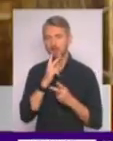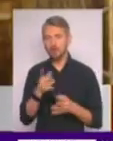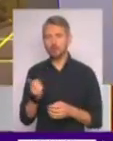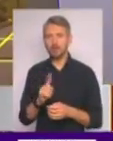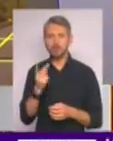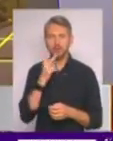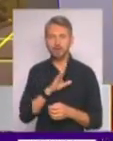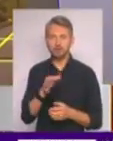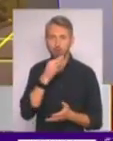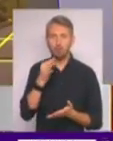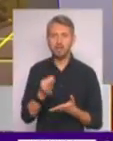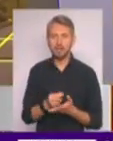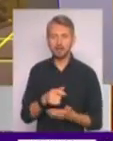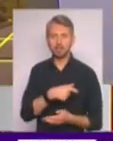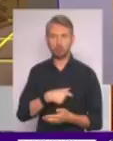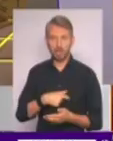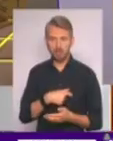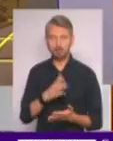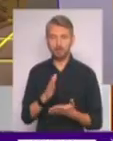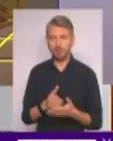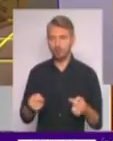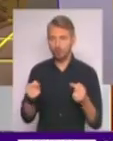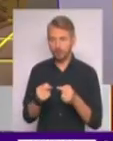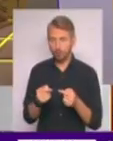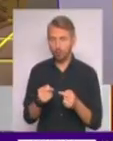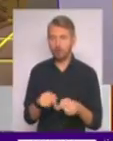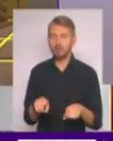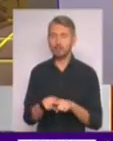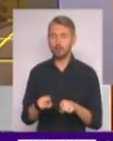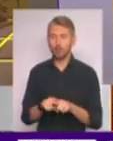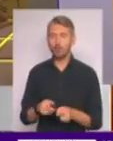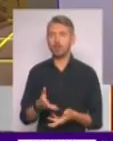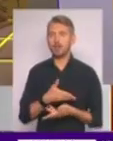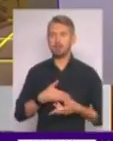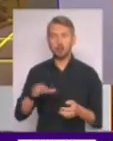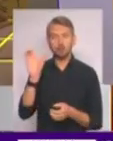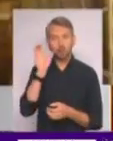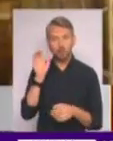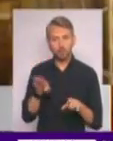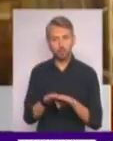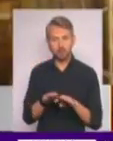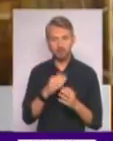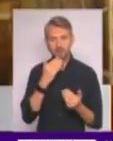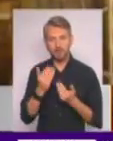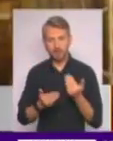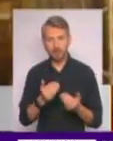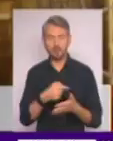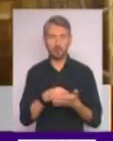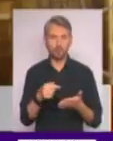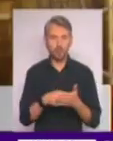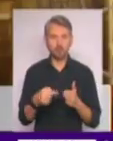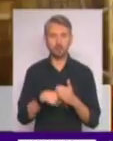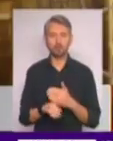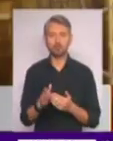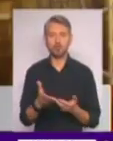завжди компетенція депутатів Київської міської ради є відповідною, все одно ми слухаємо подібні звернення і подібні зауваження, тому що якимось